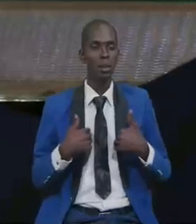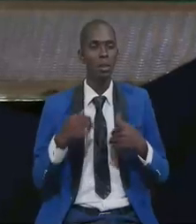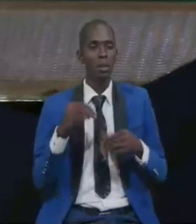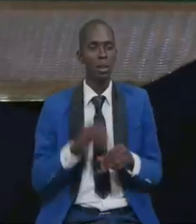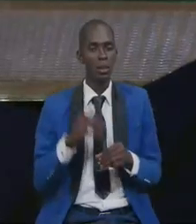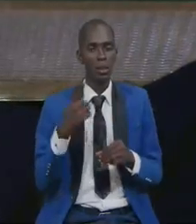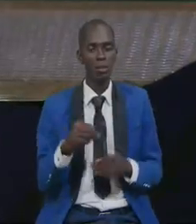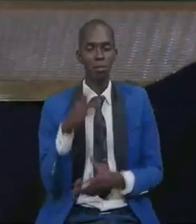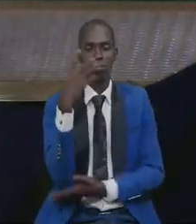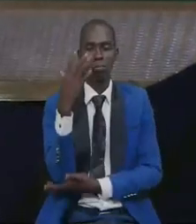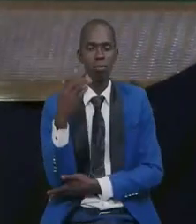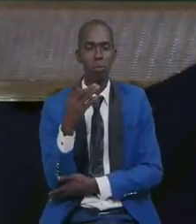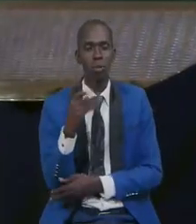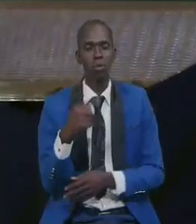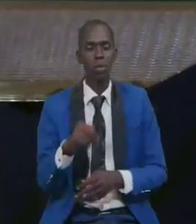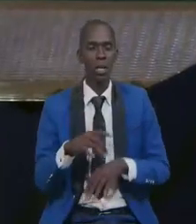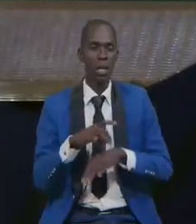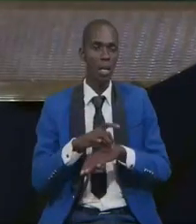Et